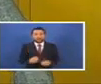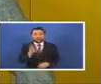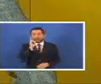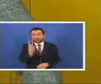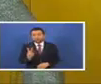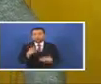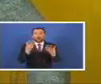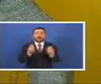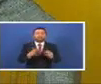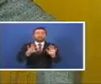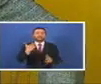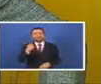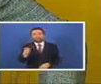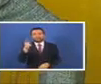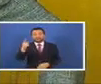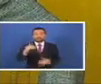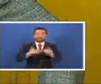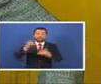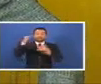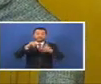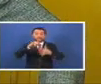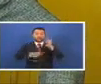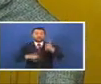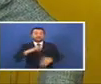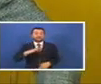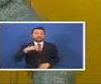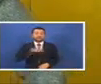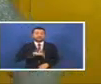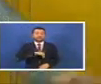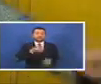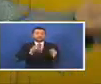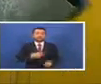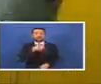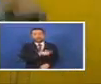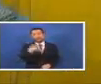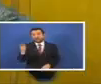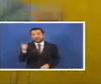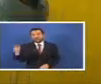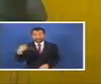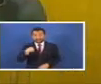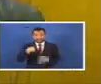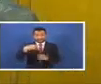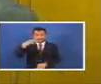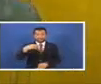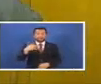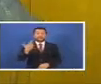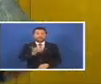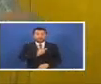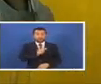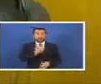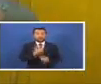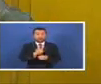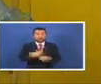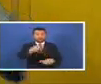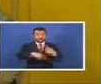göz ardı edilip sanki bir hiyerarşi varmış duygusu yaratıyorlar. Onlar bizim yasama görevimizi